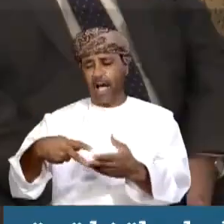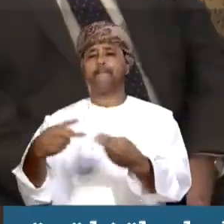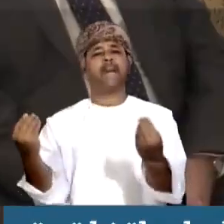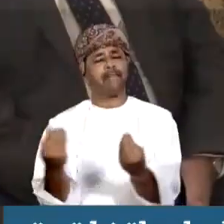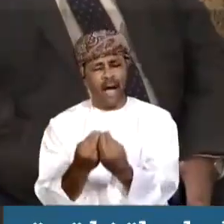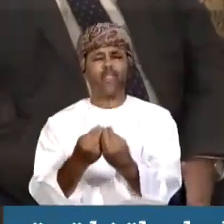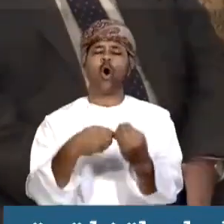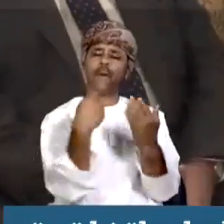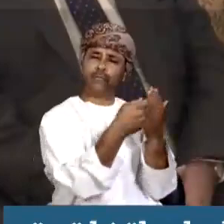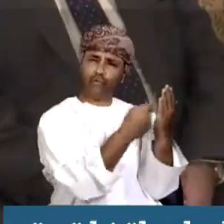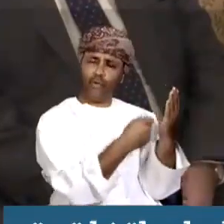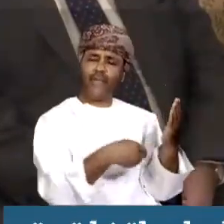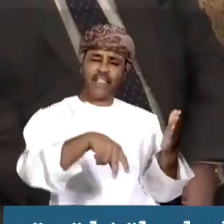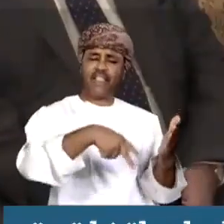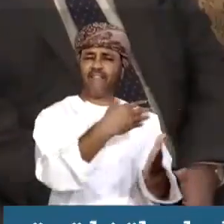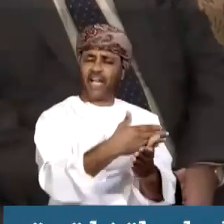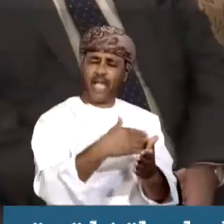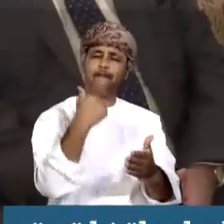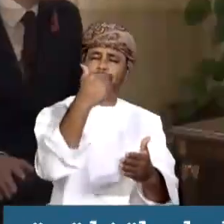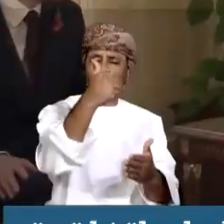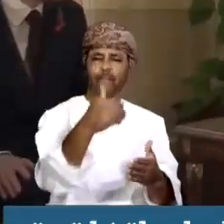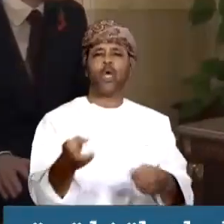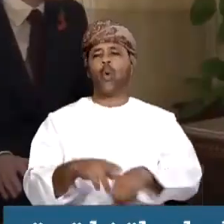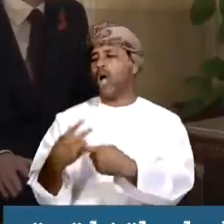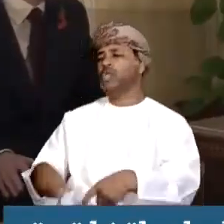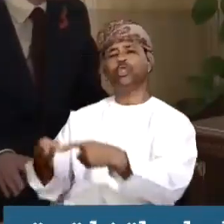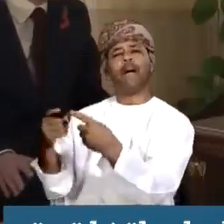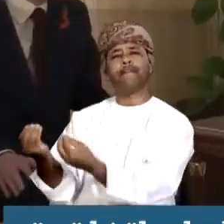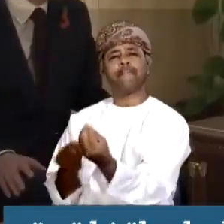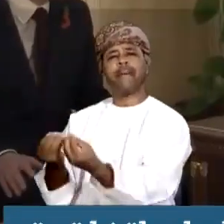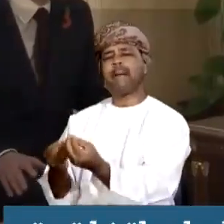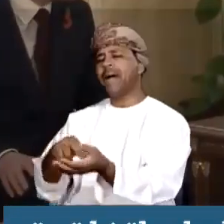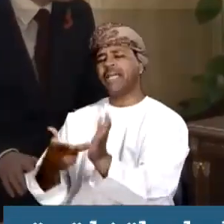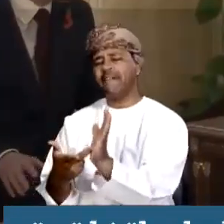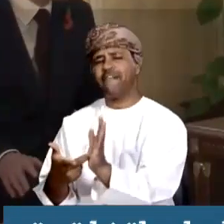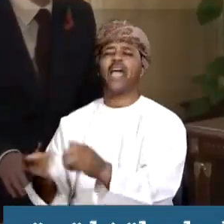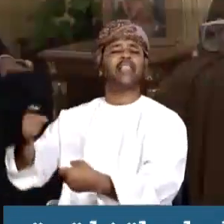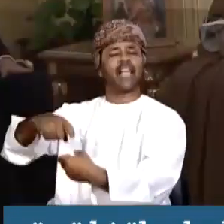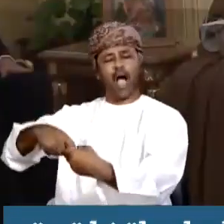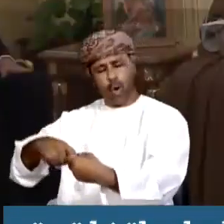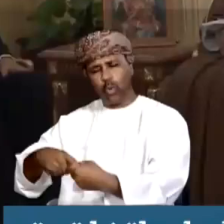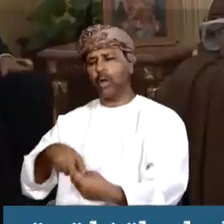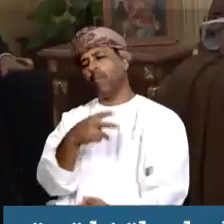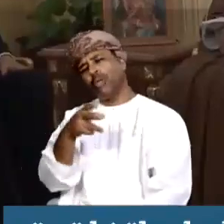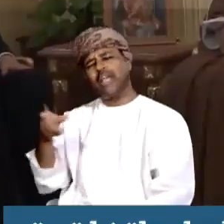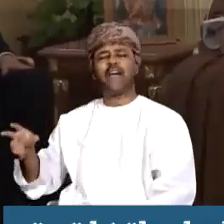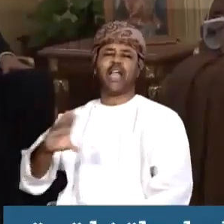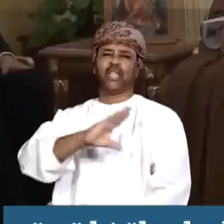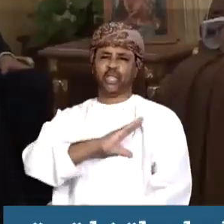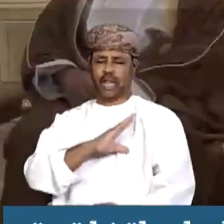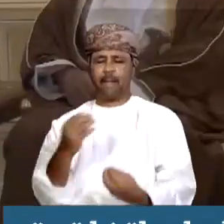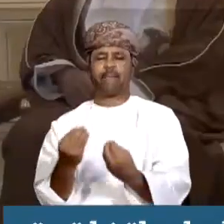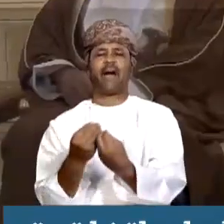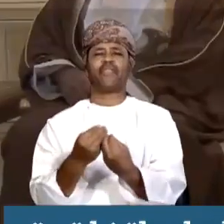صياغة الاتفاقية المذكورة. وتم خلال جلسة المباحثات استعراض علاقات التعاون في المجال العسكري بين